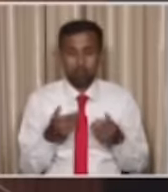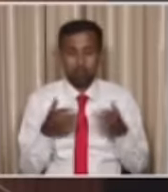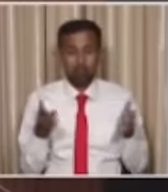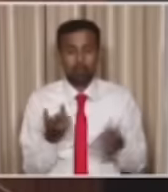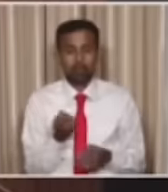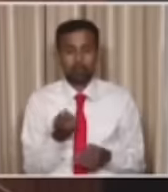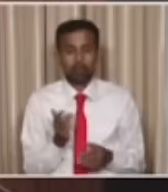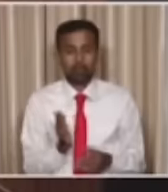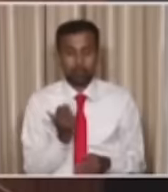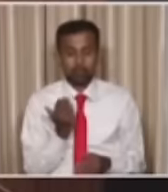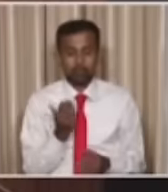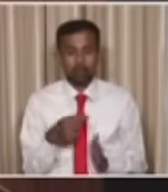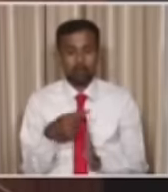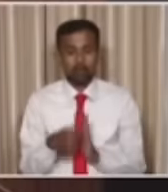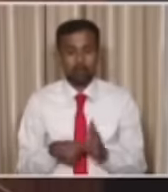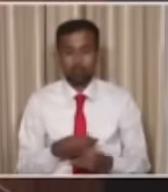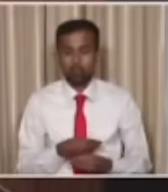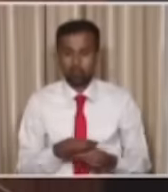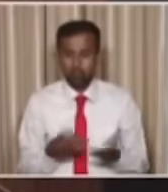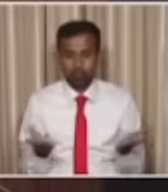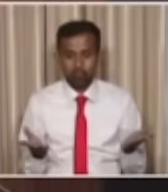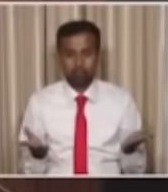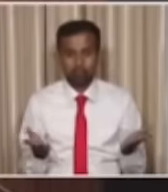නිසා රට වෙච්ච විනාශයේ